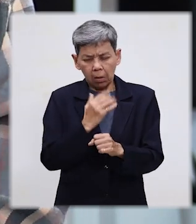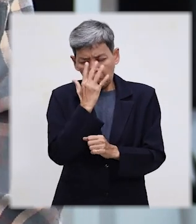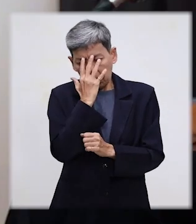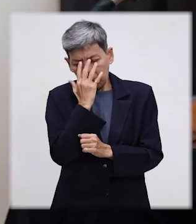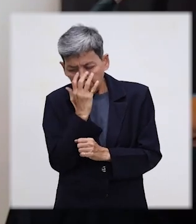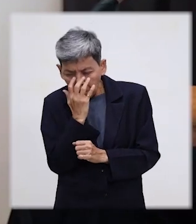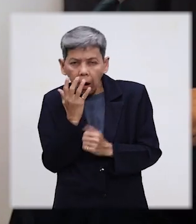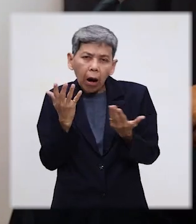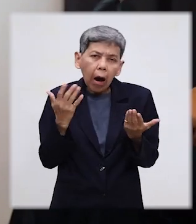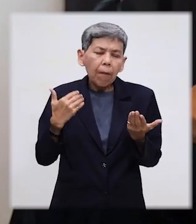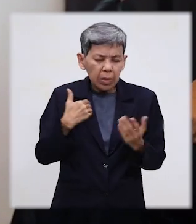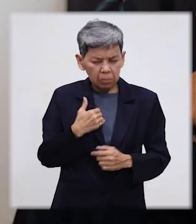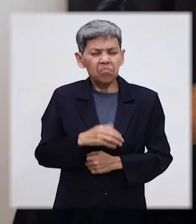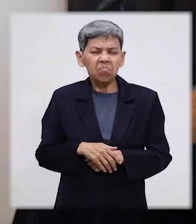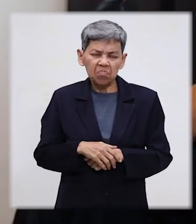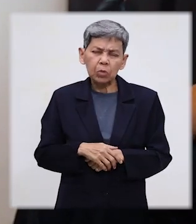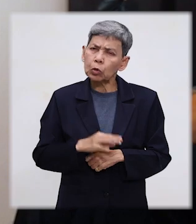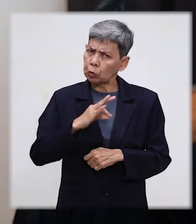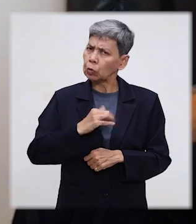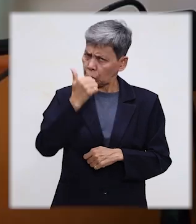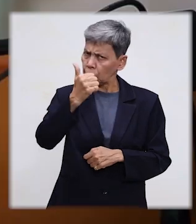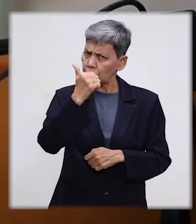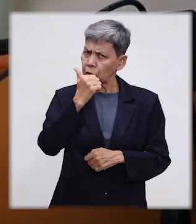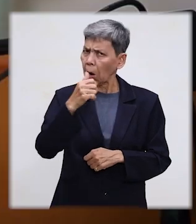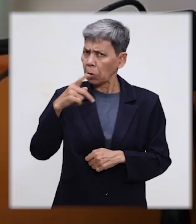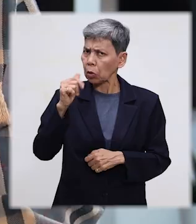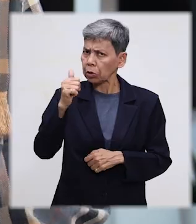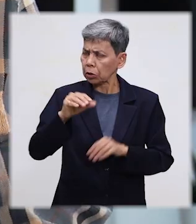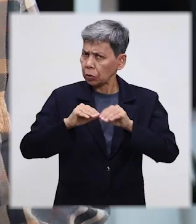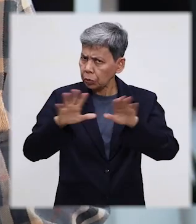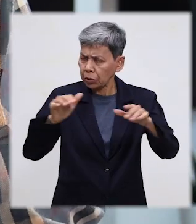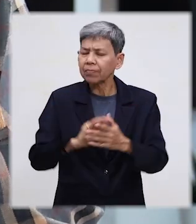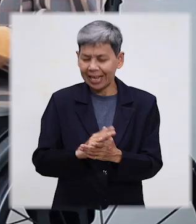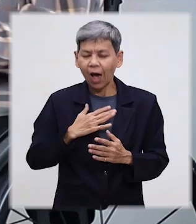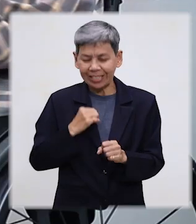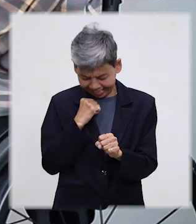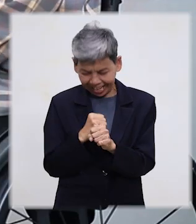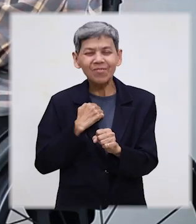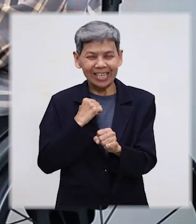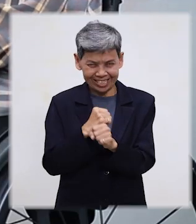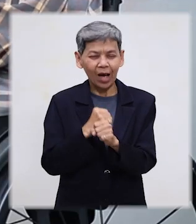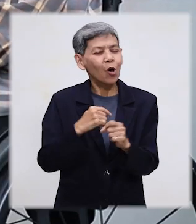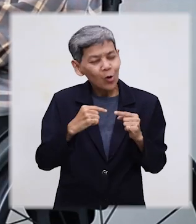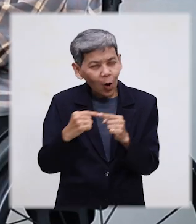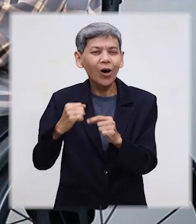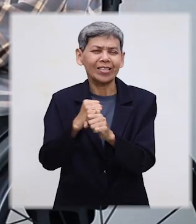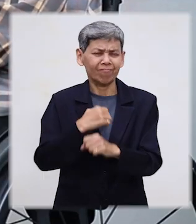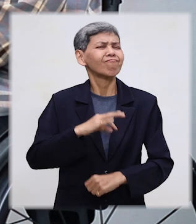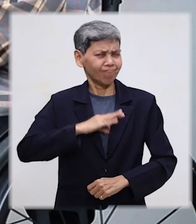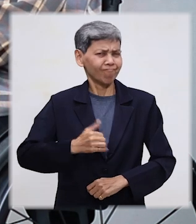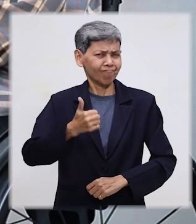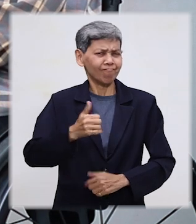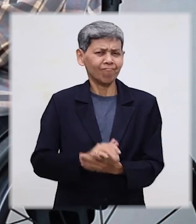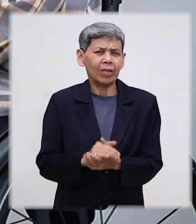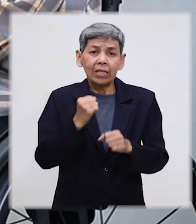ชน์อ่ะ ได้ครับจะทำต่อไปก ็จริงๆการทำหนังเป็นอะไรสำหรับคุณตั้มคะ